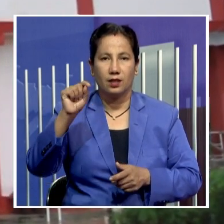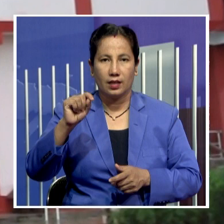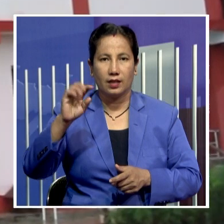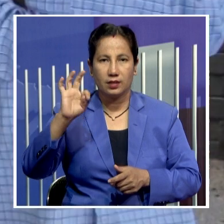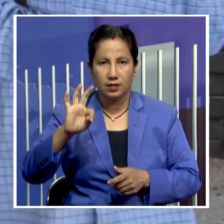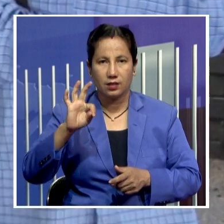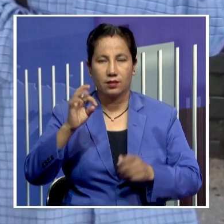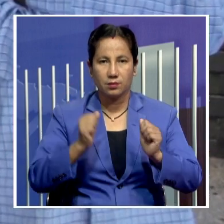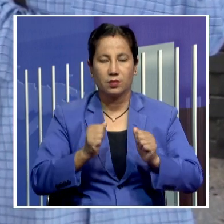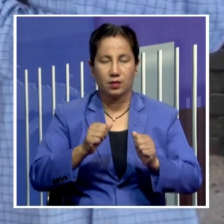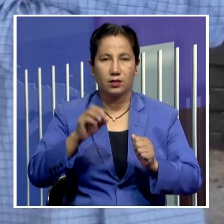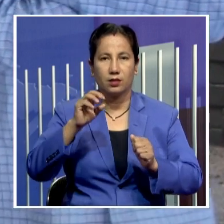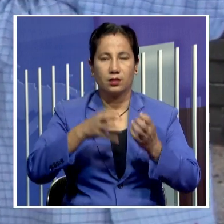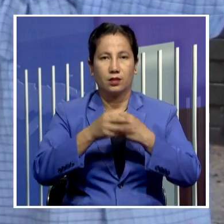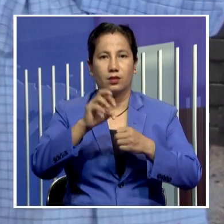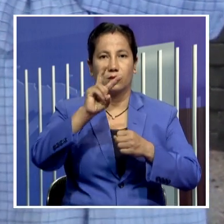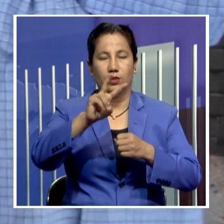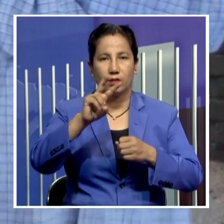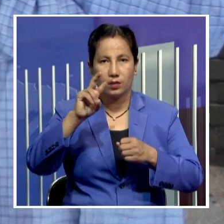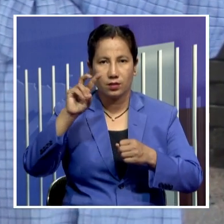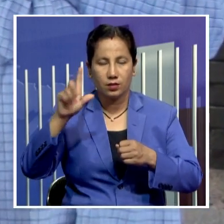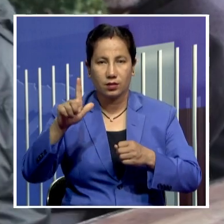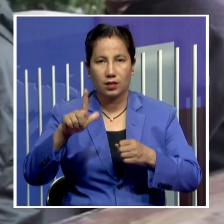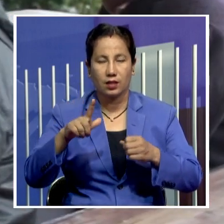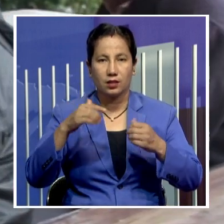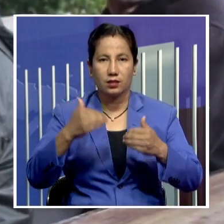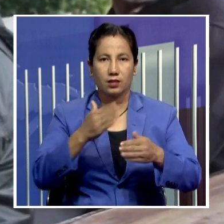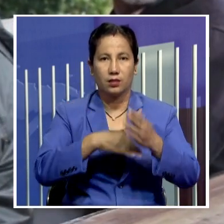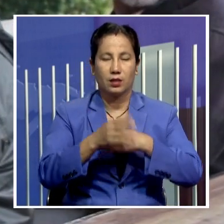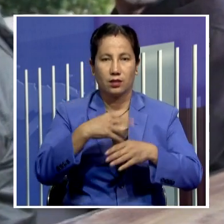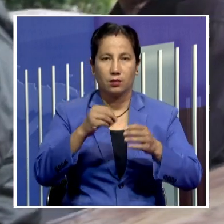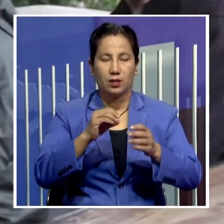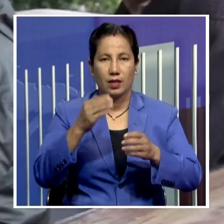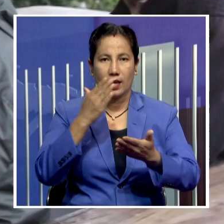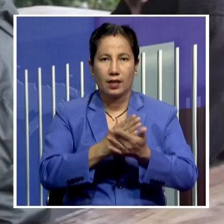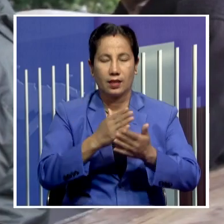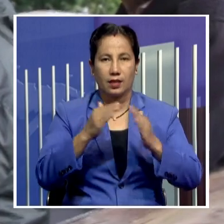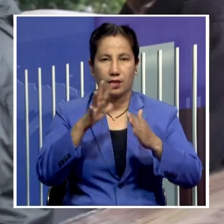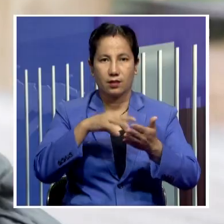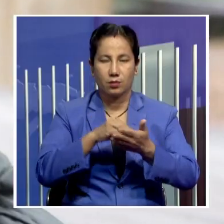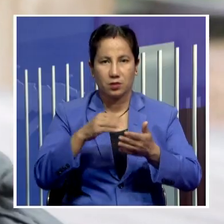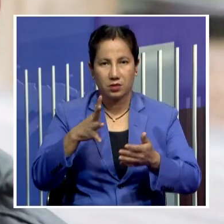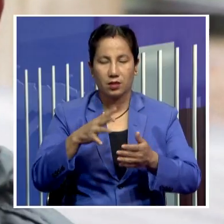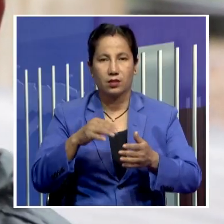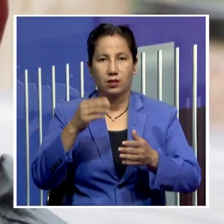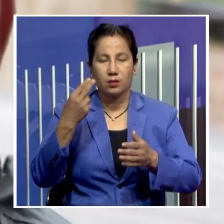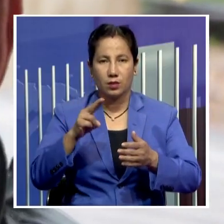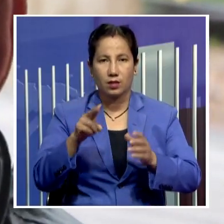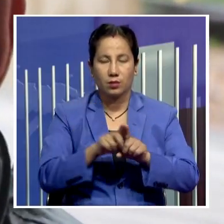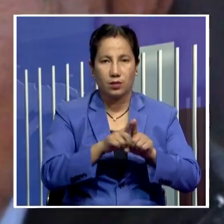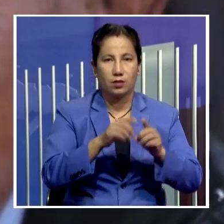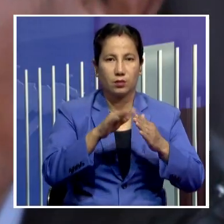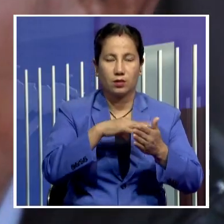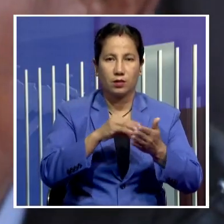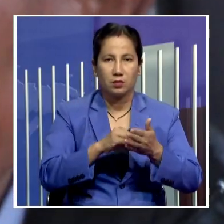विभिन्न स्थानका 27 असहाय र अशक्त आश्रित छन्। उनीहरू मध्ये अधिकांशको घर परिवार छैनन्। भएकाहरू पनि